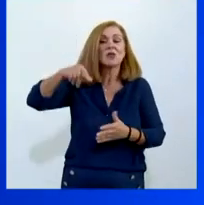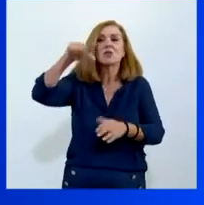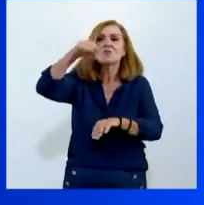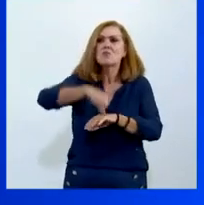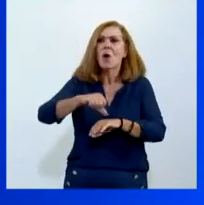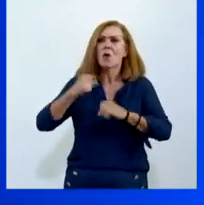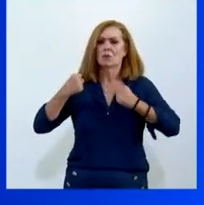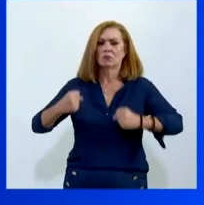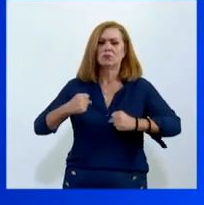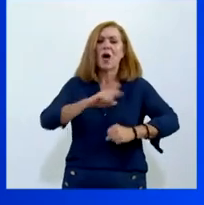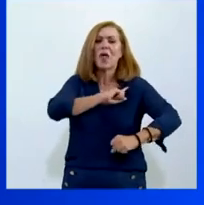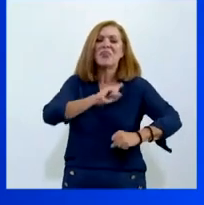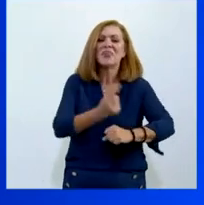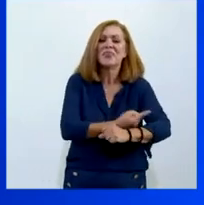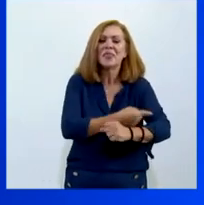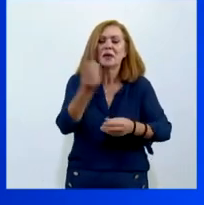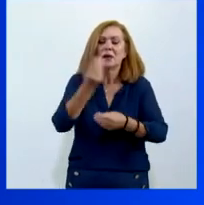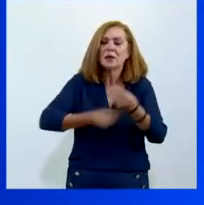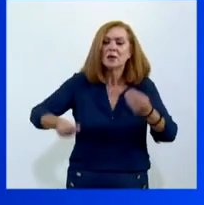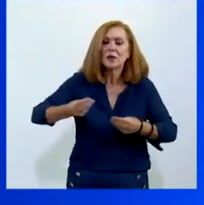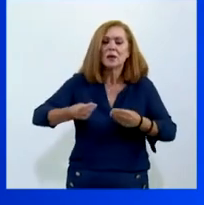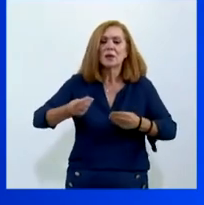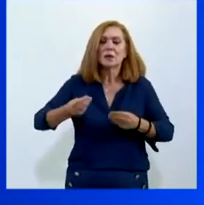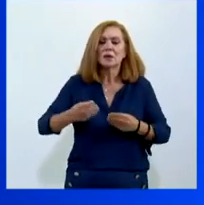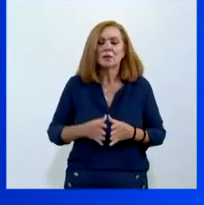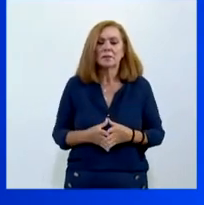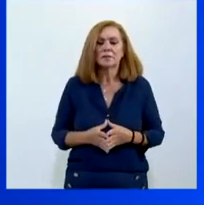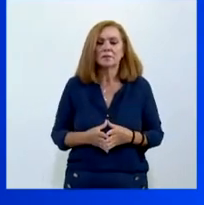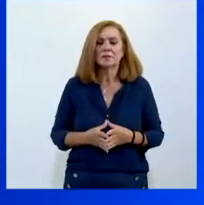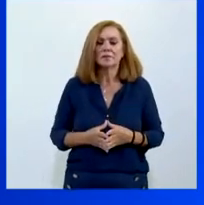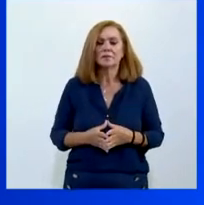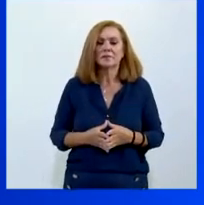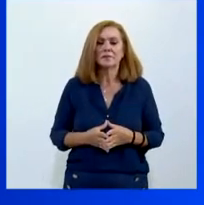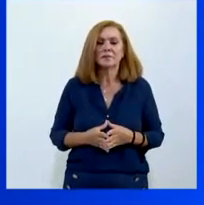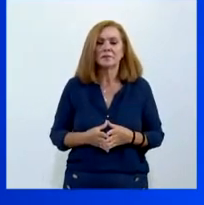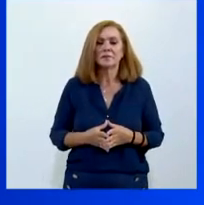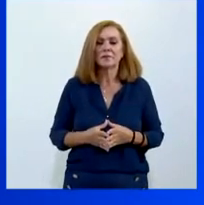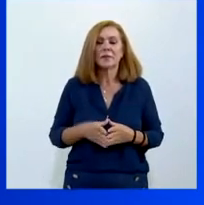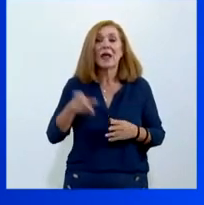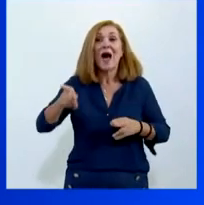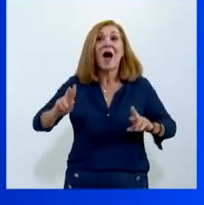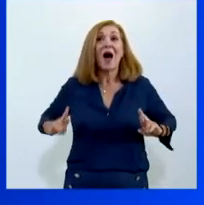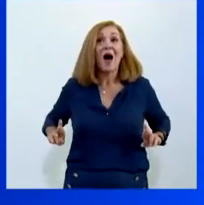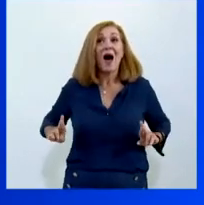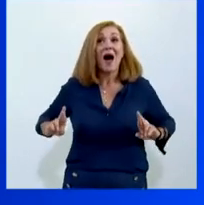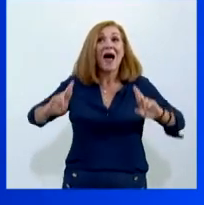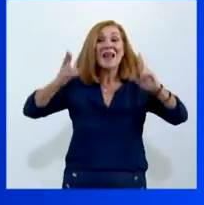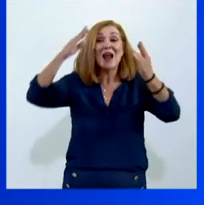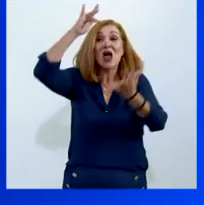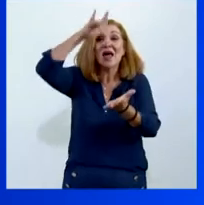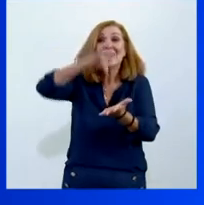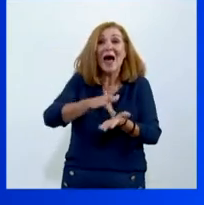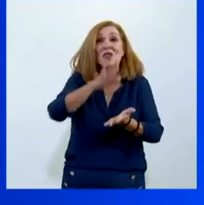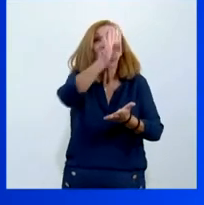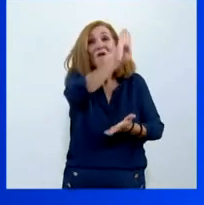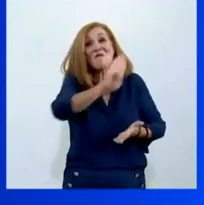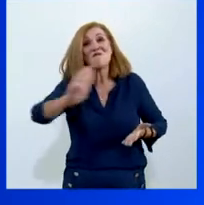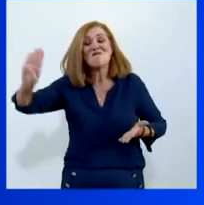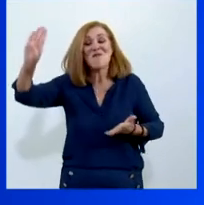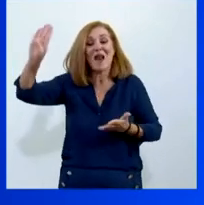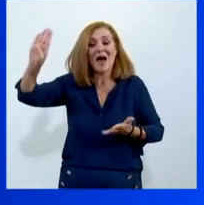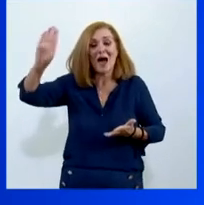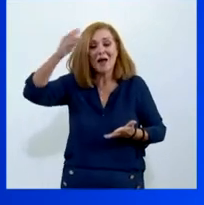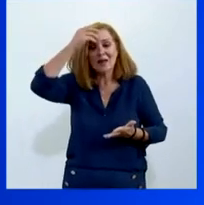δυναμική σήμερα. Καθίσταται ενεργειακό και γεωπολιτικό κέντρο των ευρύτερων Βαλκανίων. Το